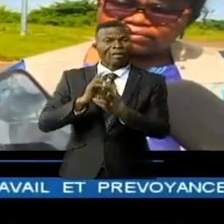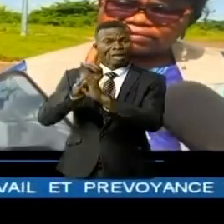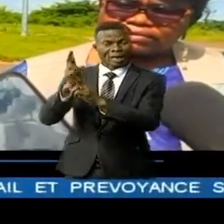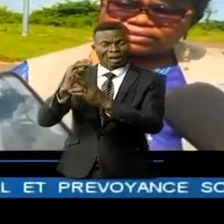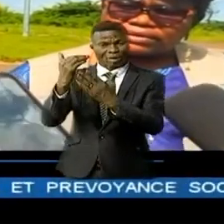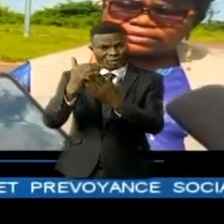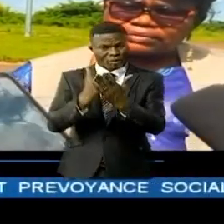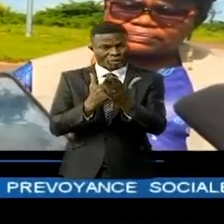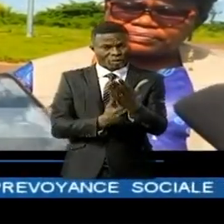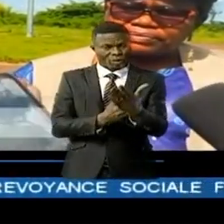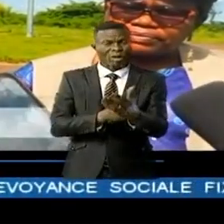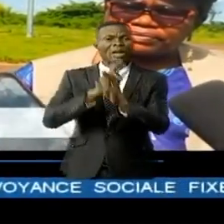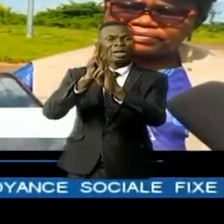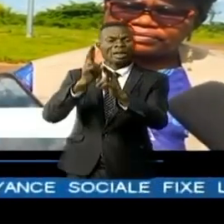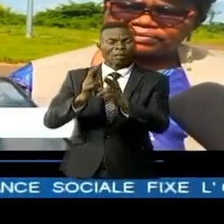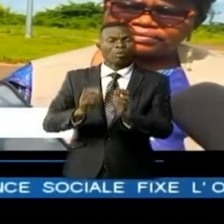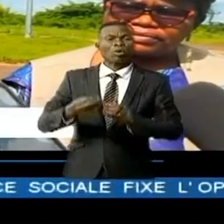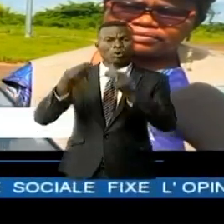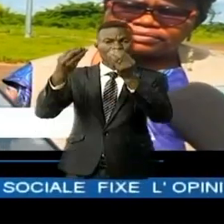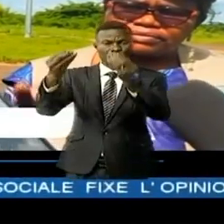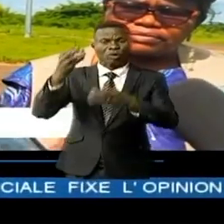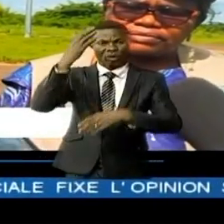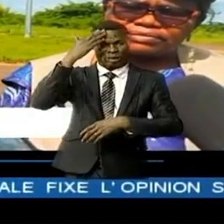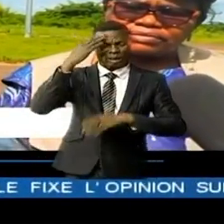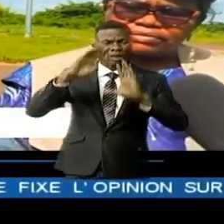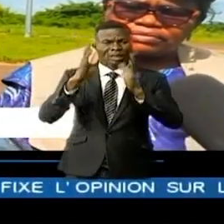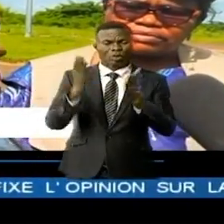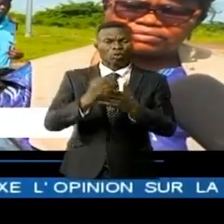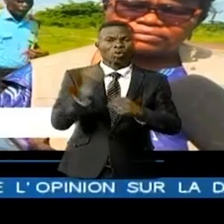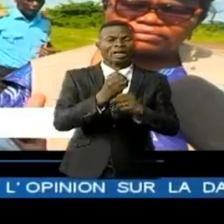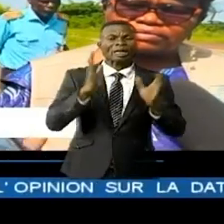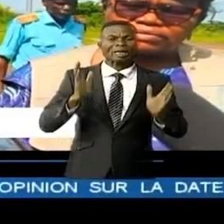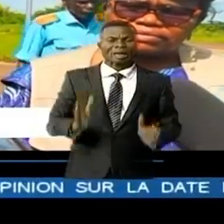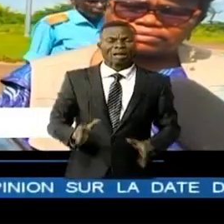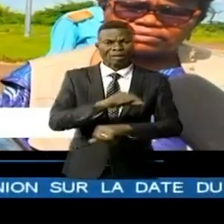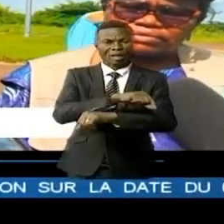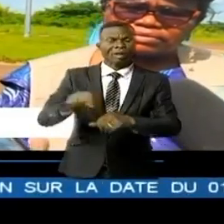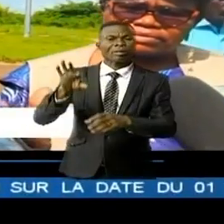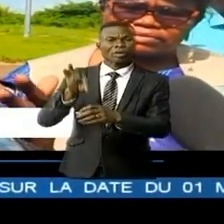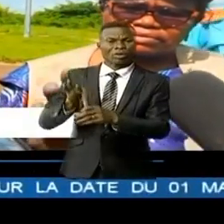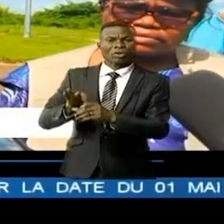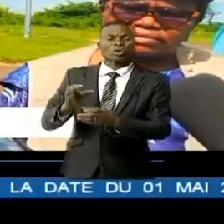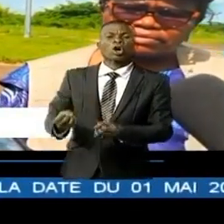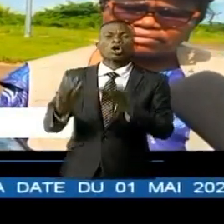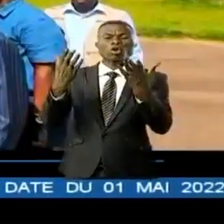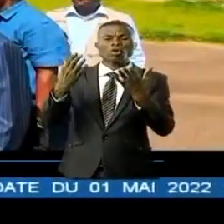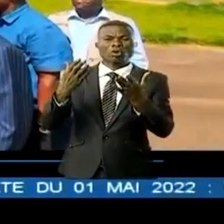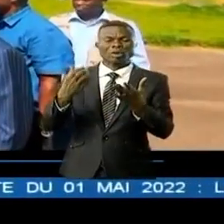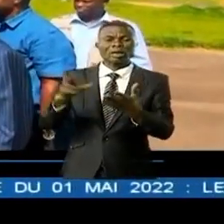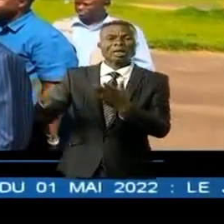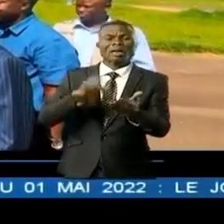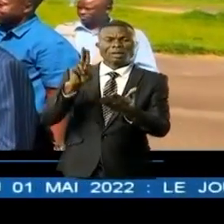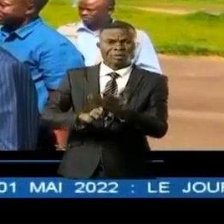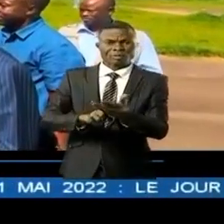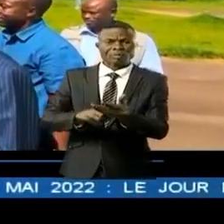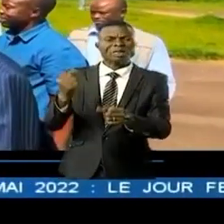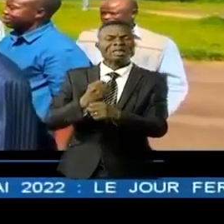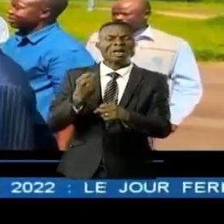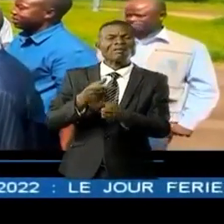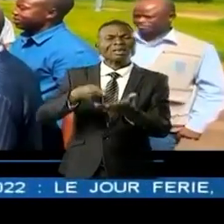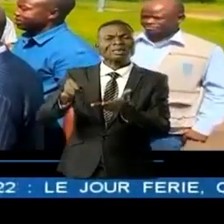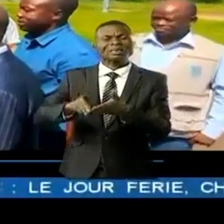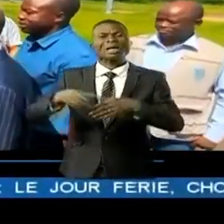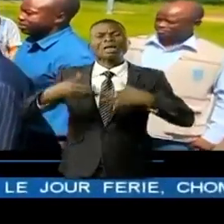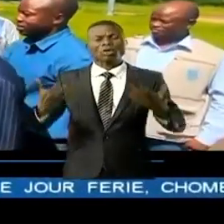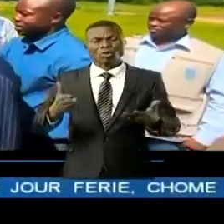matériel, nous faisons l'état des lieux physiques pour savoir tout le personnel de l'institution, quel est son contrat, son mode de travail, quelle